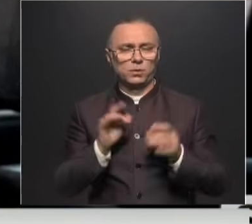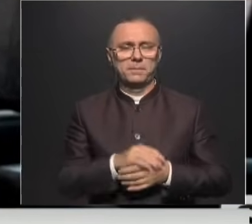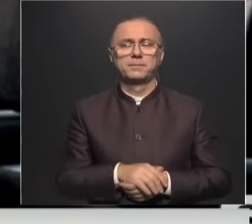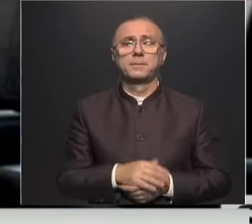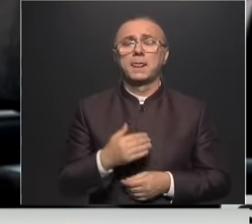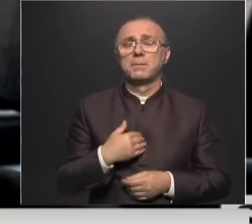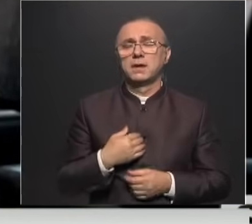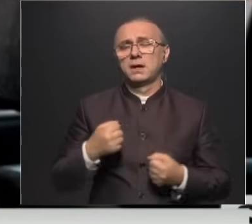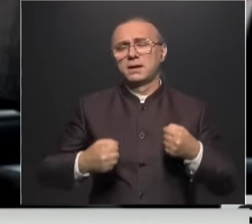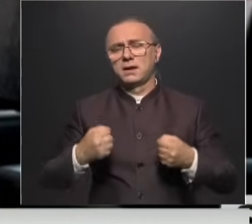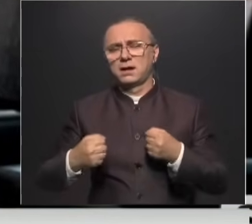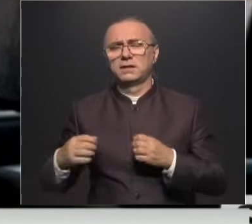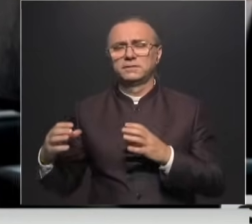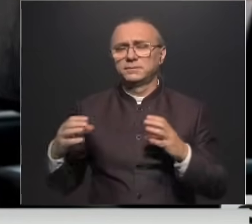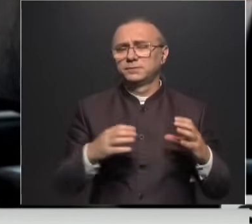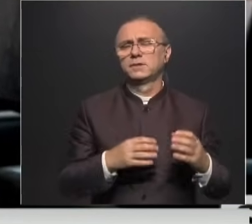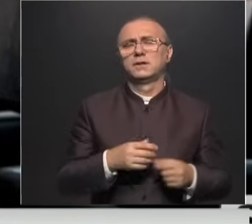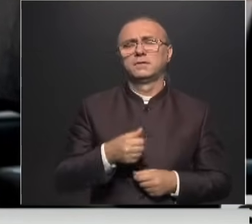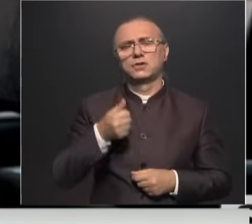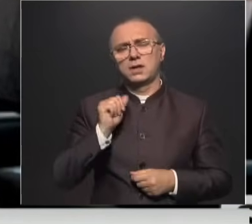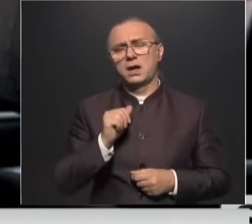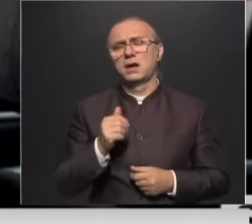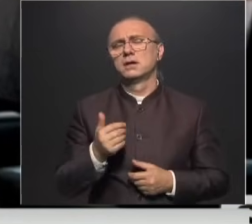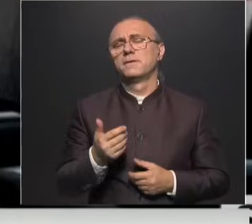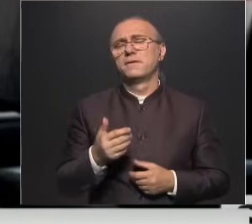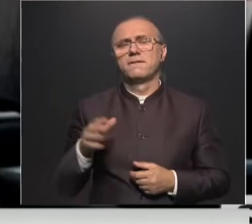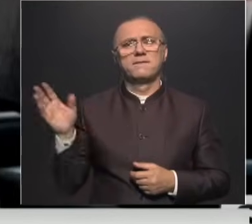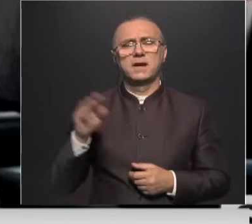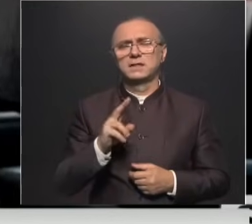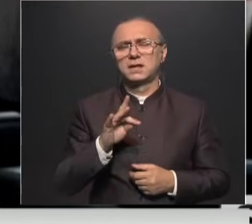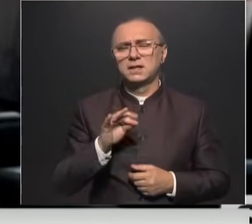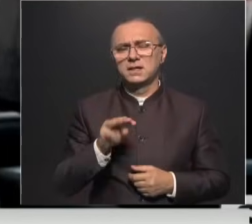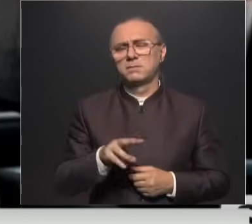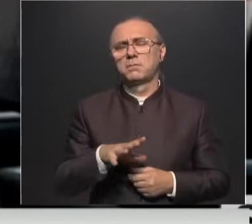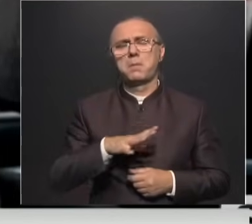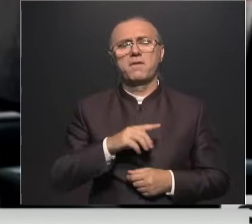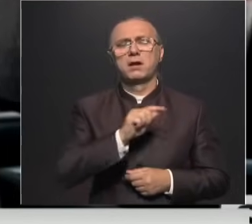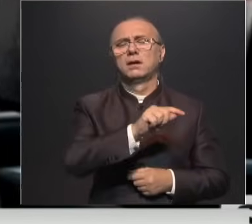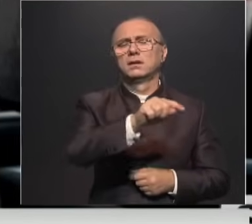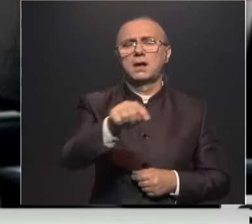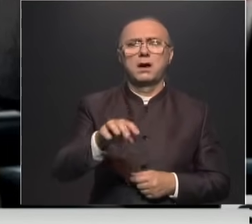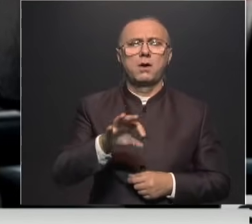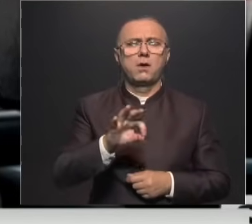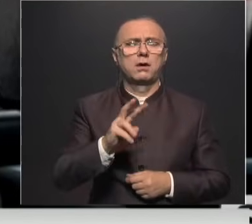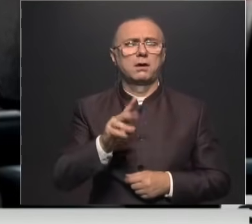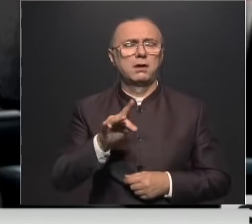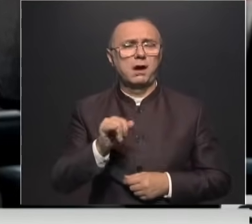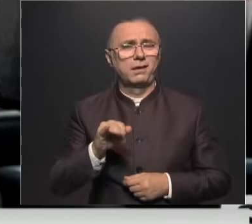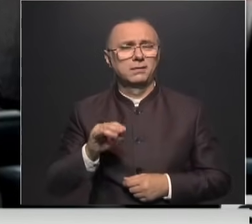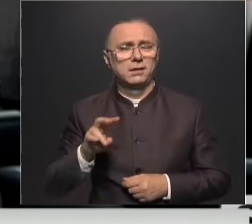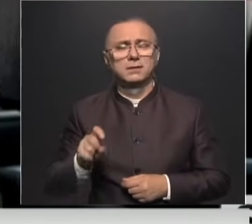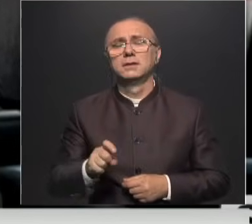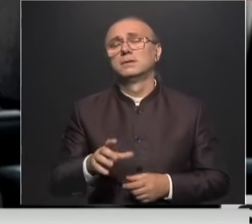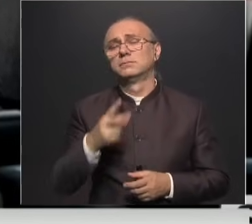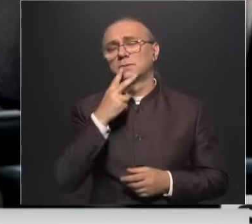проехали вчера и сегодня весь Крымский полуостров, побывали на окраинах, посмотрели, как несут боевое